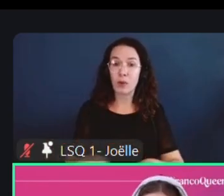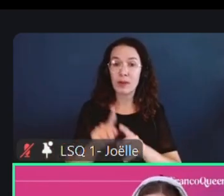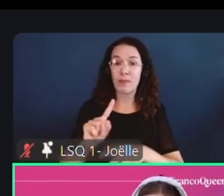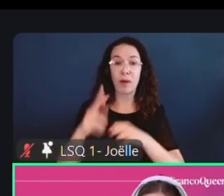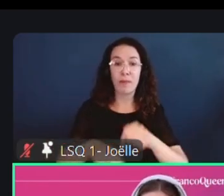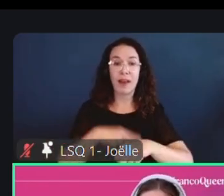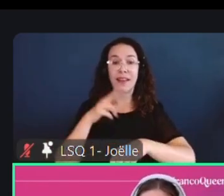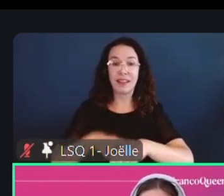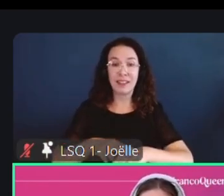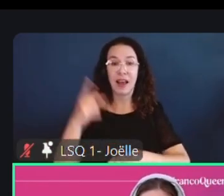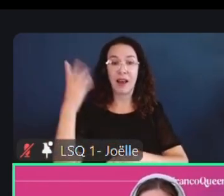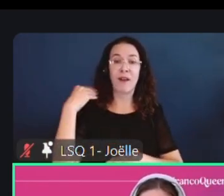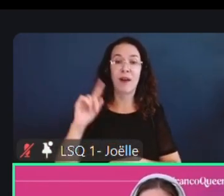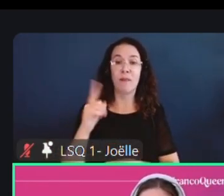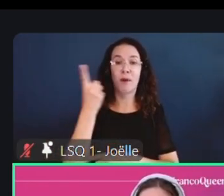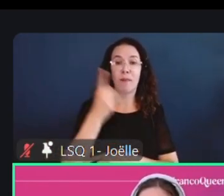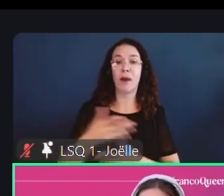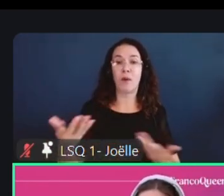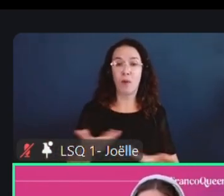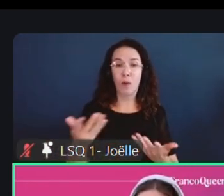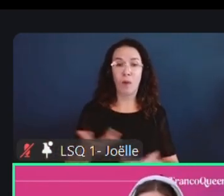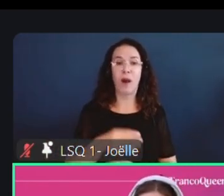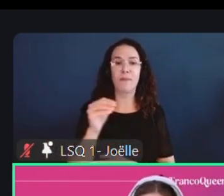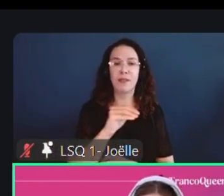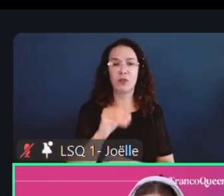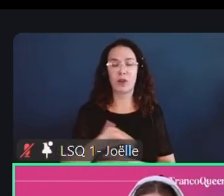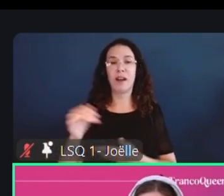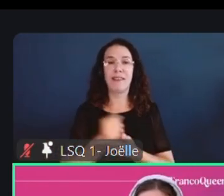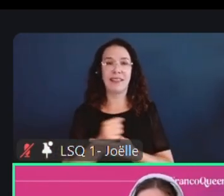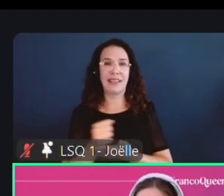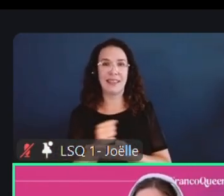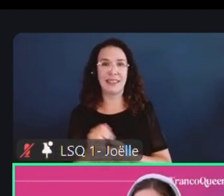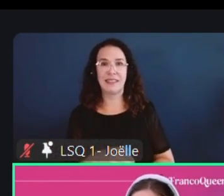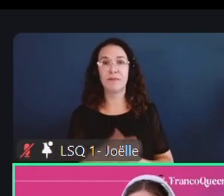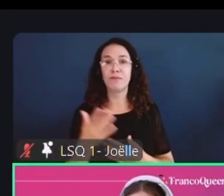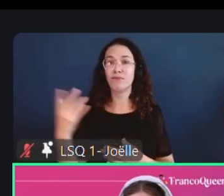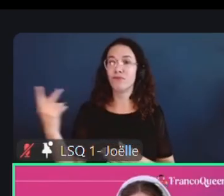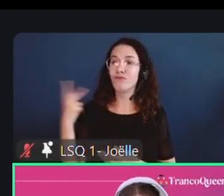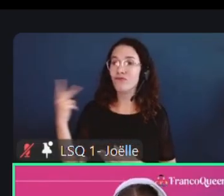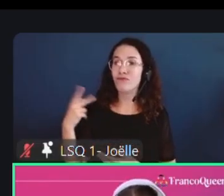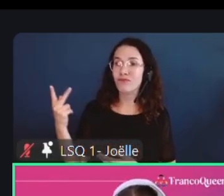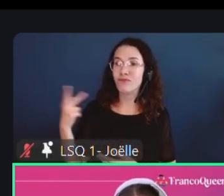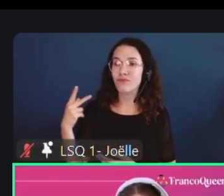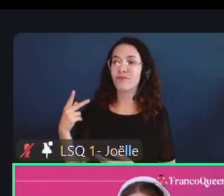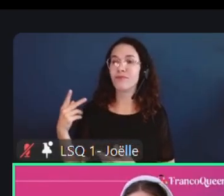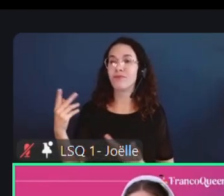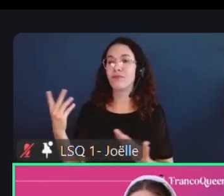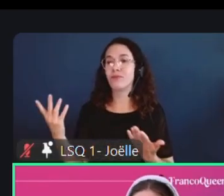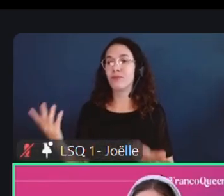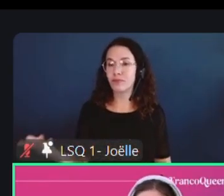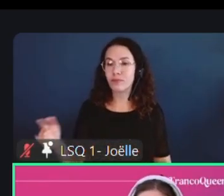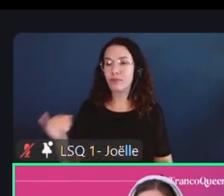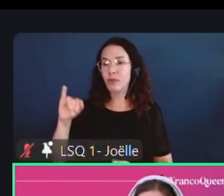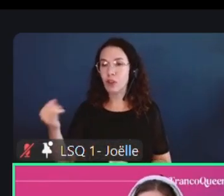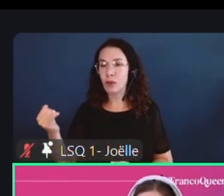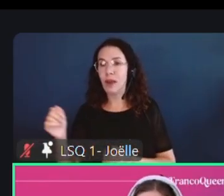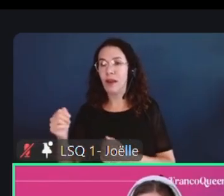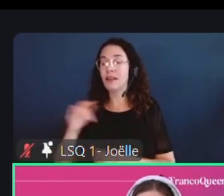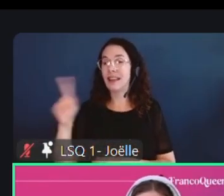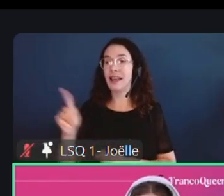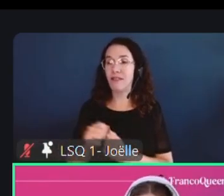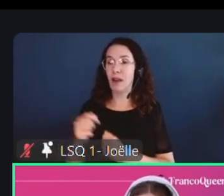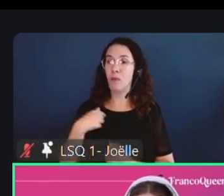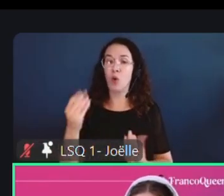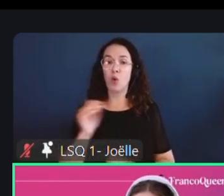Première Nation Anishinaabe des Mississauga du Crédit. Zachary et moi-même, aujourd'hui, on se connecte à partir d'Ottawa, qui fait partie du